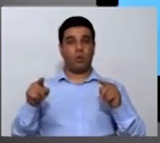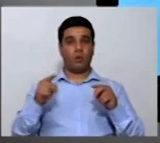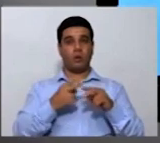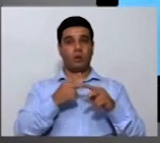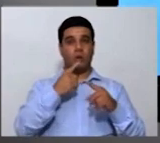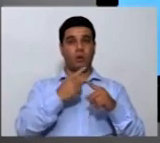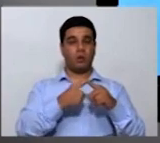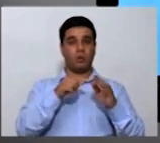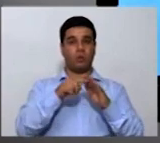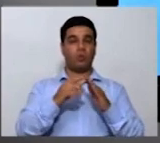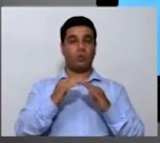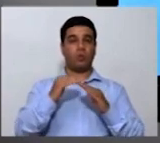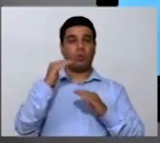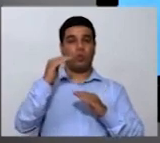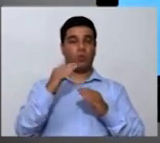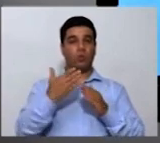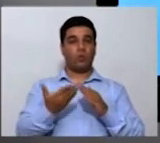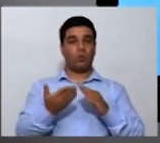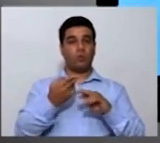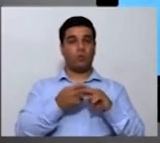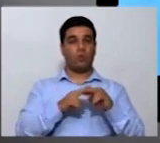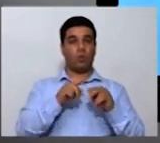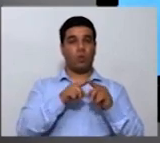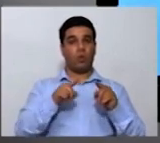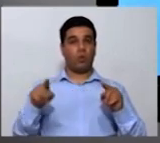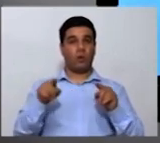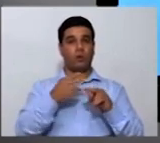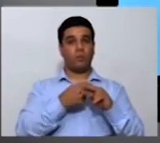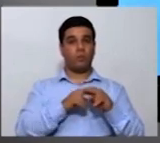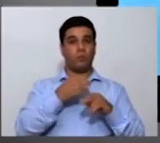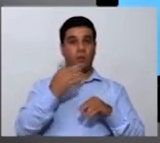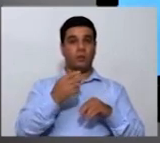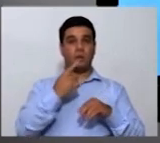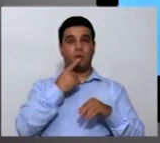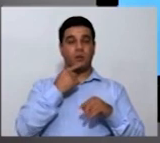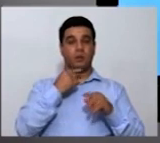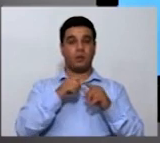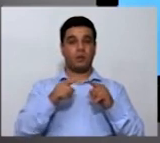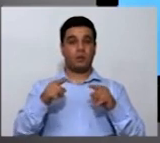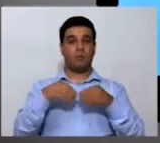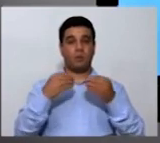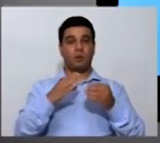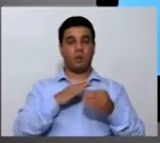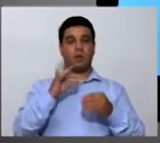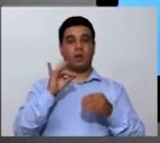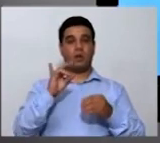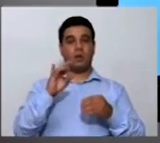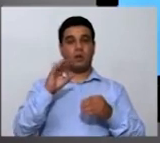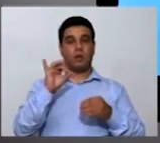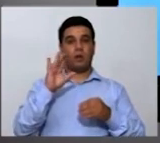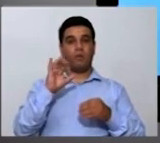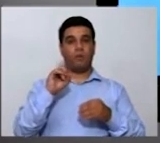x o'qidan yuqorida yotibdi. Demak, oraligimiz qizil chiziq bilan berilgan kesma.